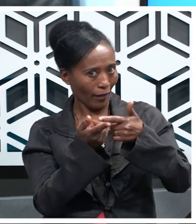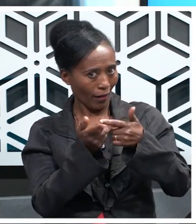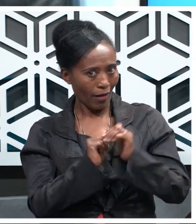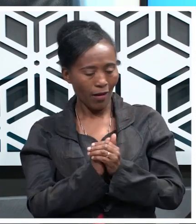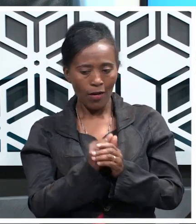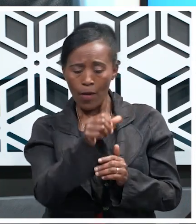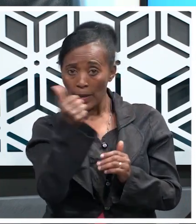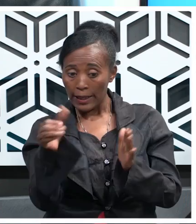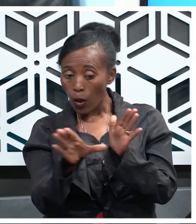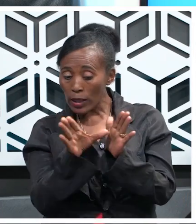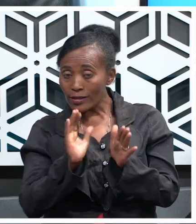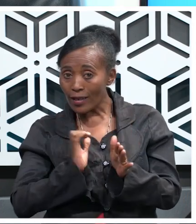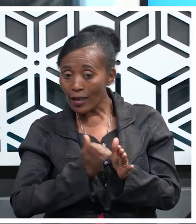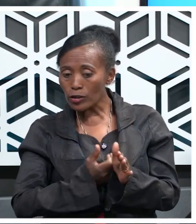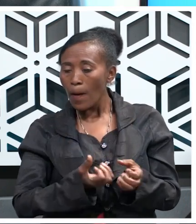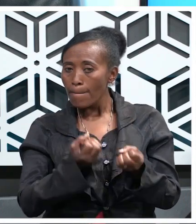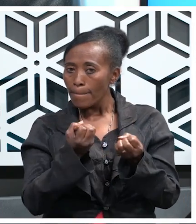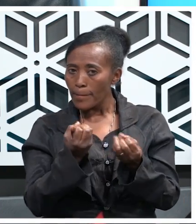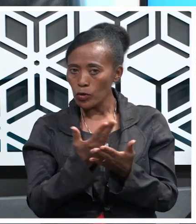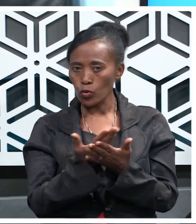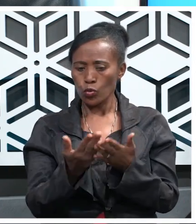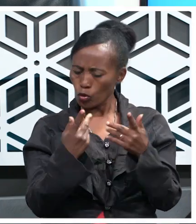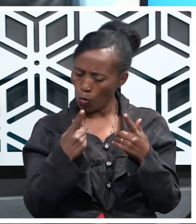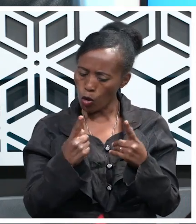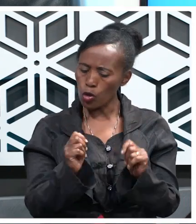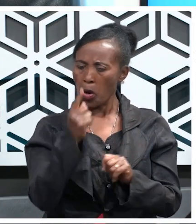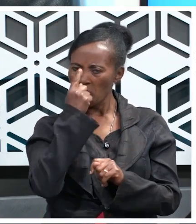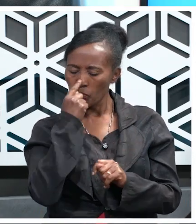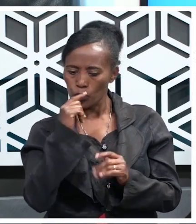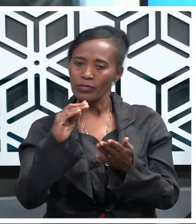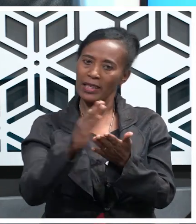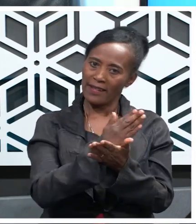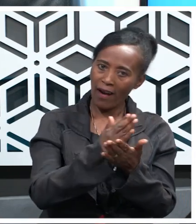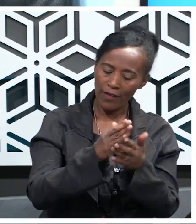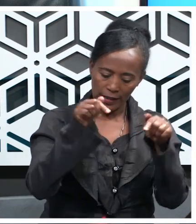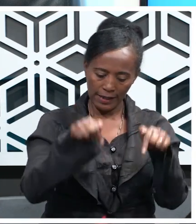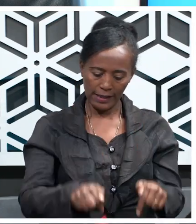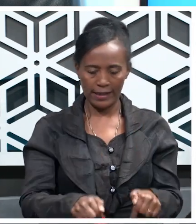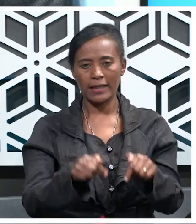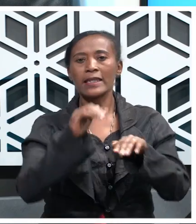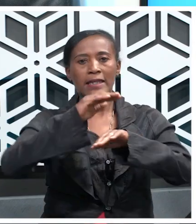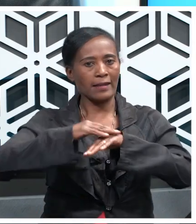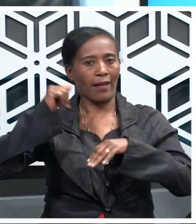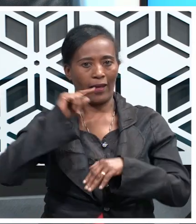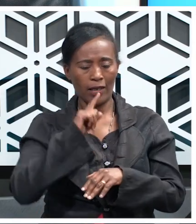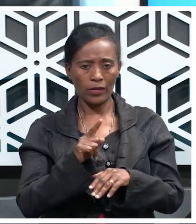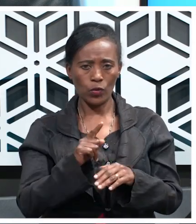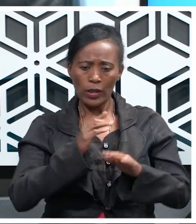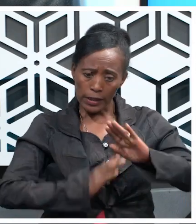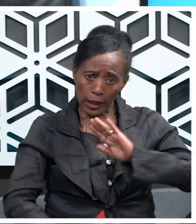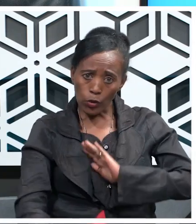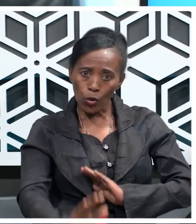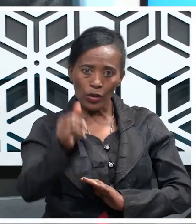ናት። በሌላው ገጻችን ብዙ ልምዶቿና ተሞክሮቿን ልታጋራን እዚህ ስቱዲዮ